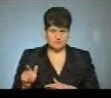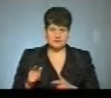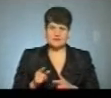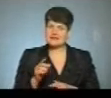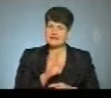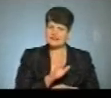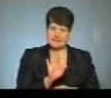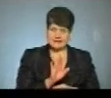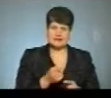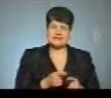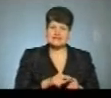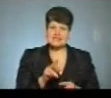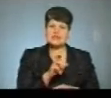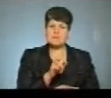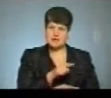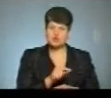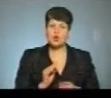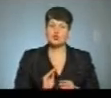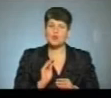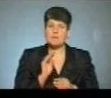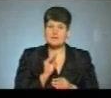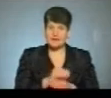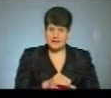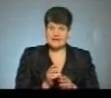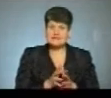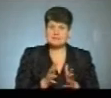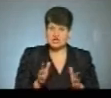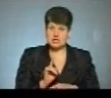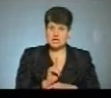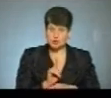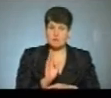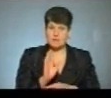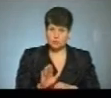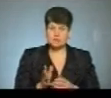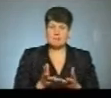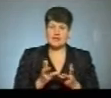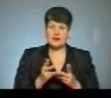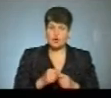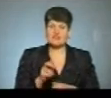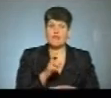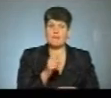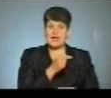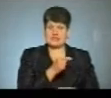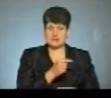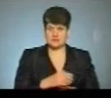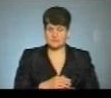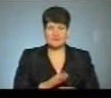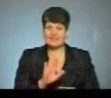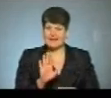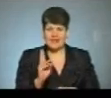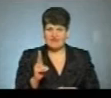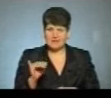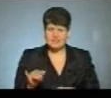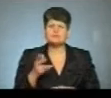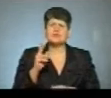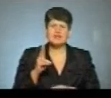за березень. Мова йде, що доплата, що оця збільшена норма, буде перерахована за березень місяць. Не за квітень, бо